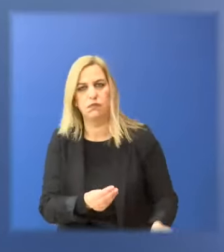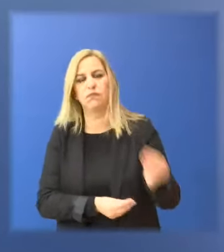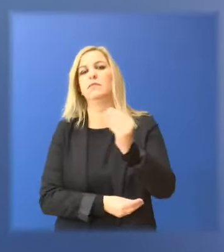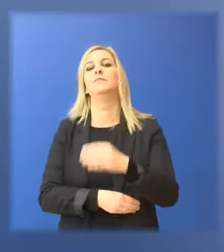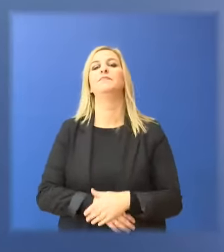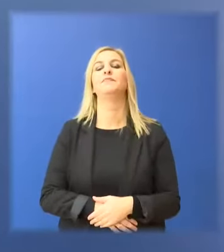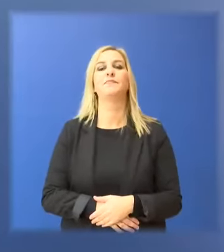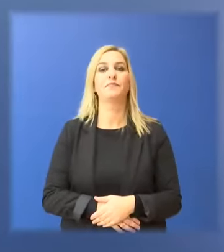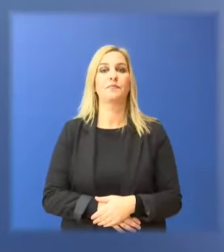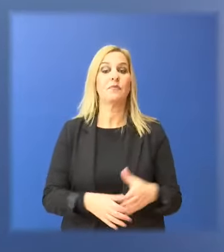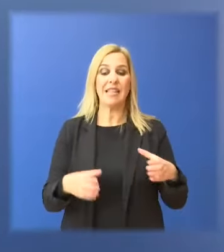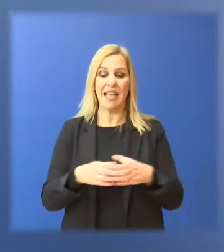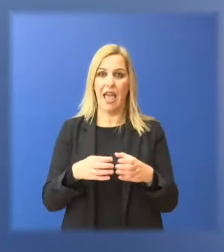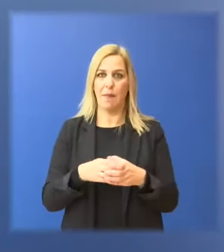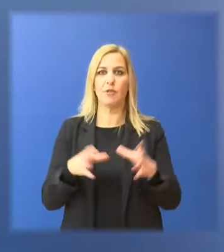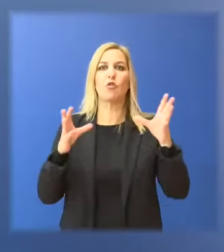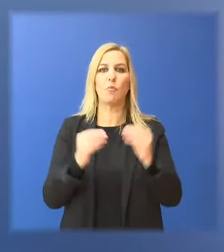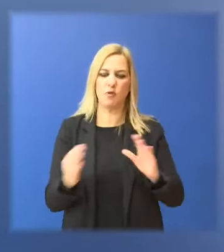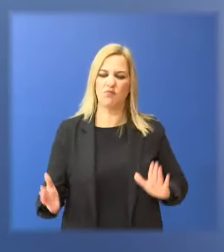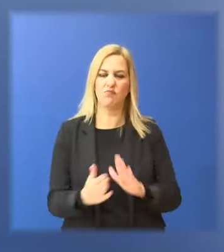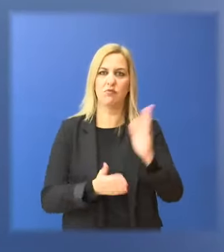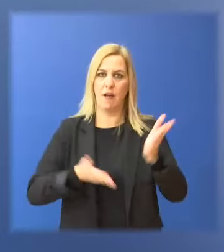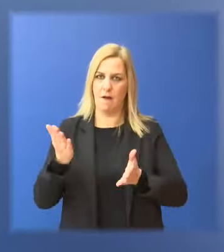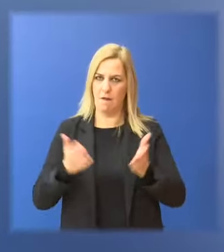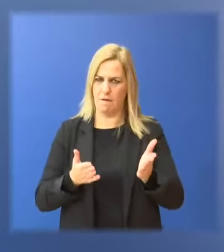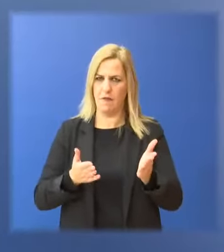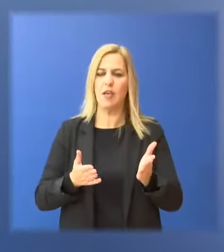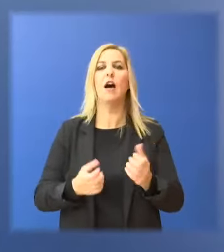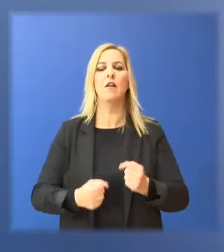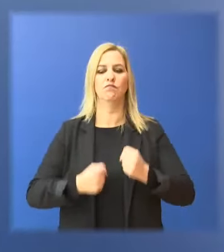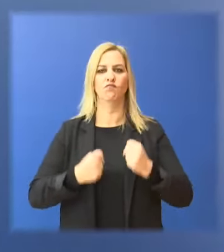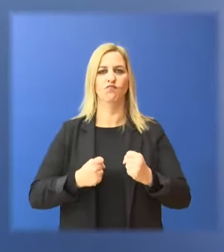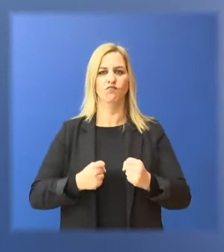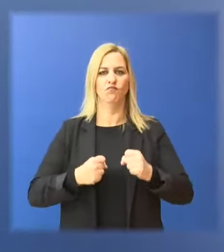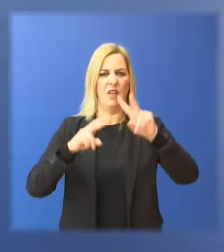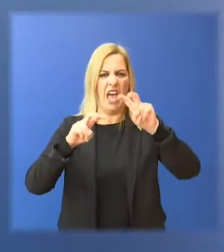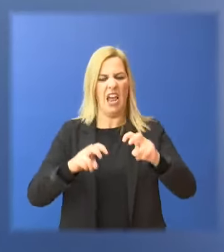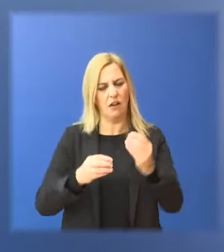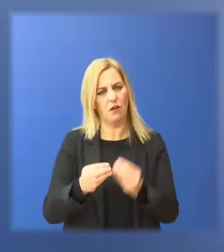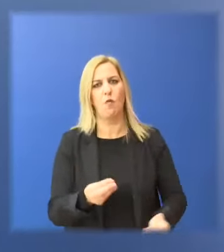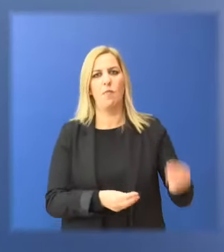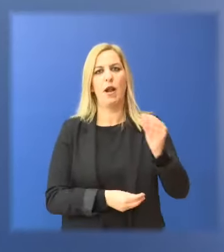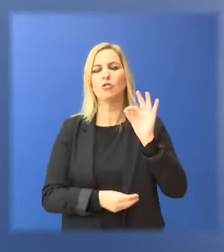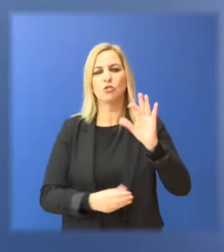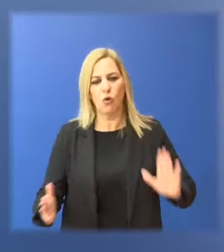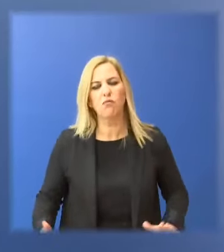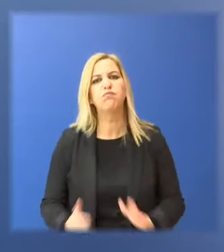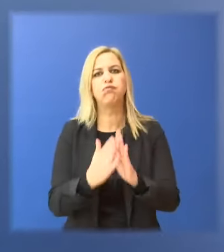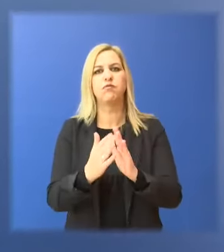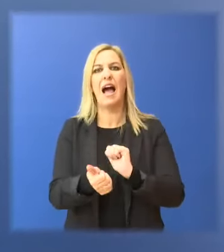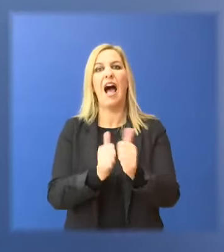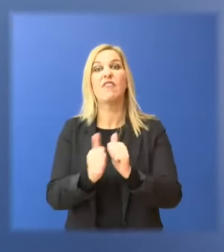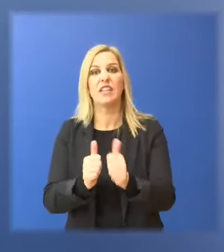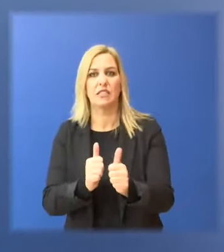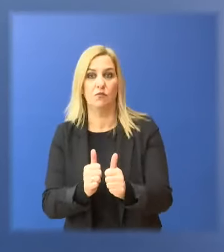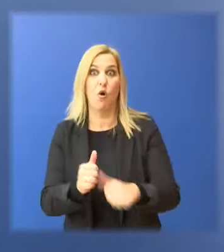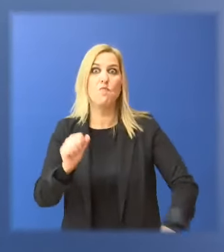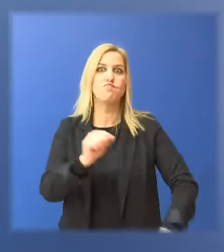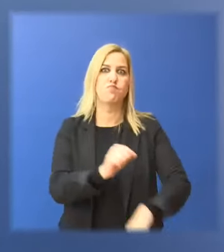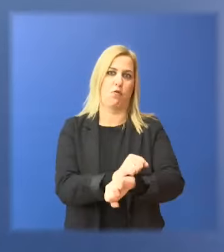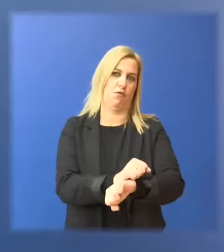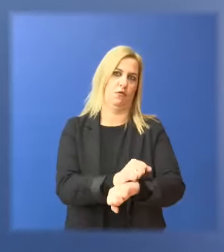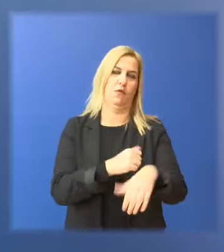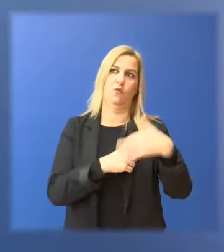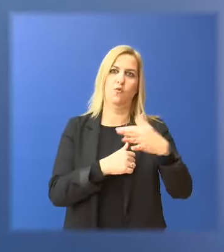Επιτροπής Αντιμετώπισης της Βίας. Στόχος της κυβέρνησης είναι να απαλλαγεί ο ελληνικός αθλητισμός και ιδίως το ελληνικό ποδόσφαιρο από την